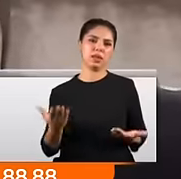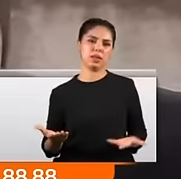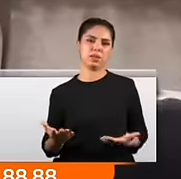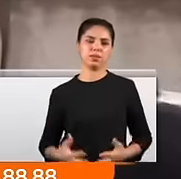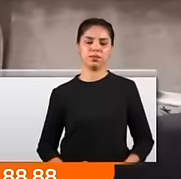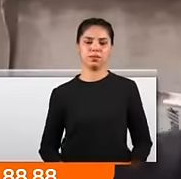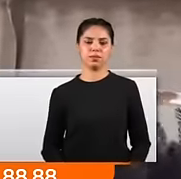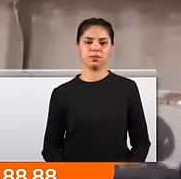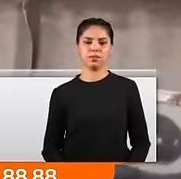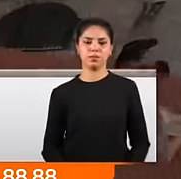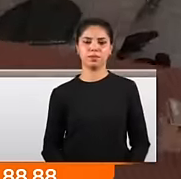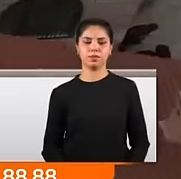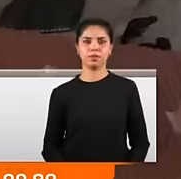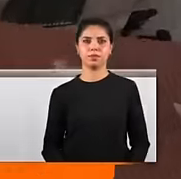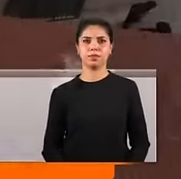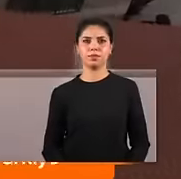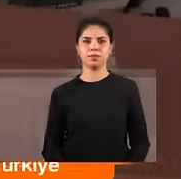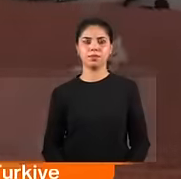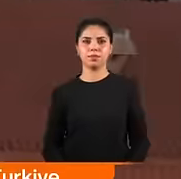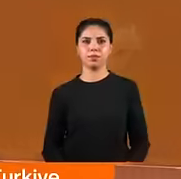Şimdi yağmurlar başladı, akmaya başladı.